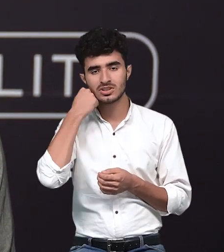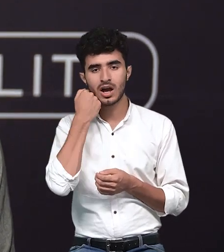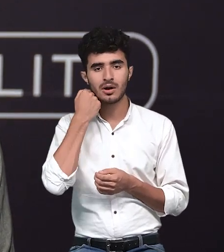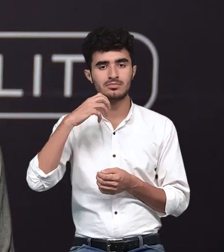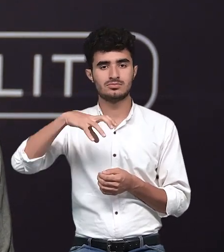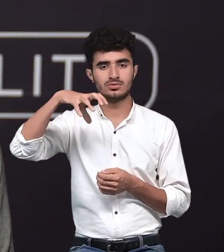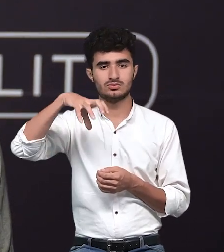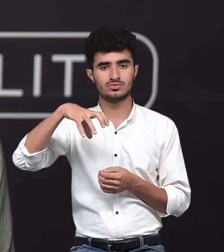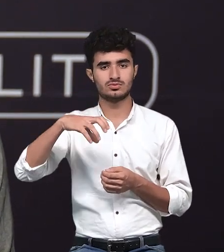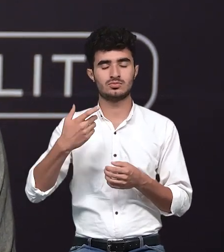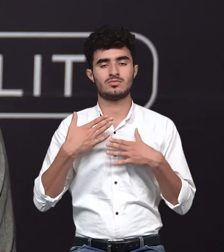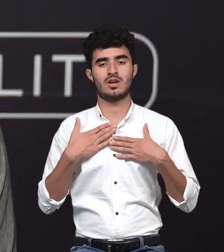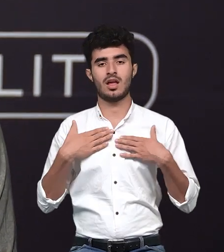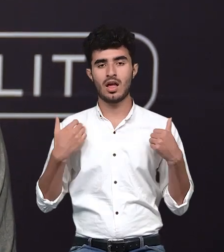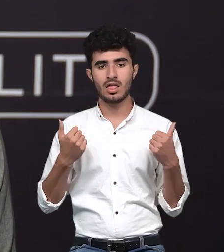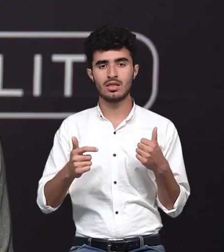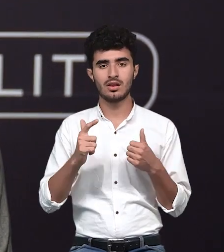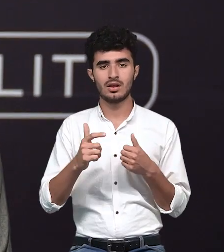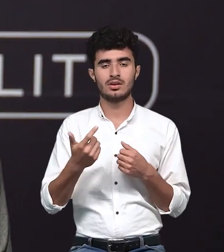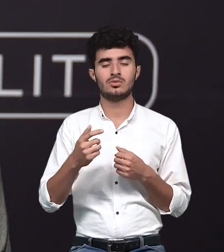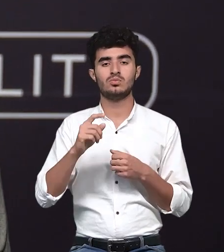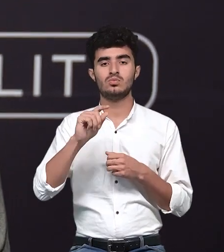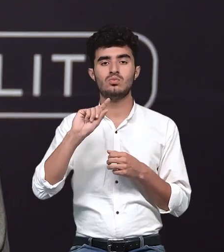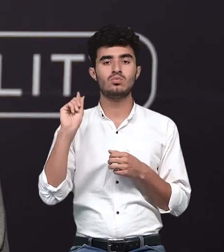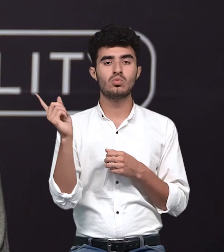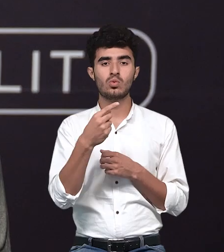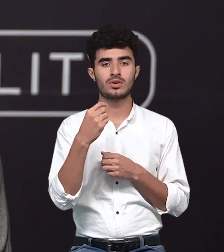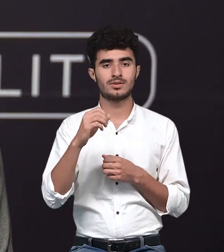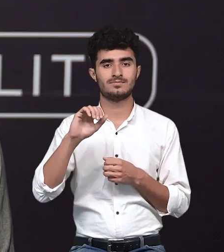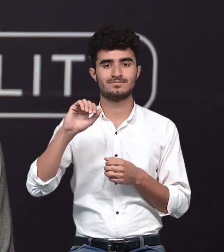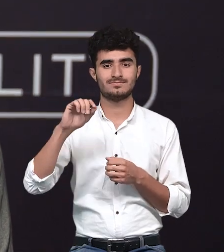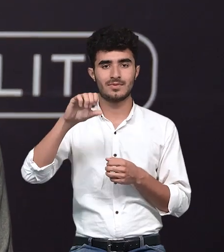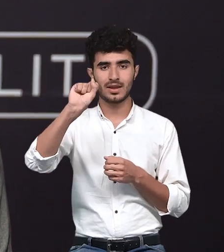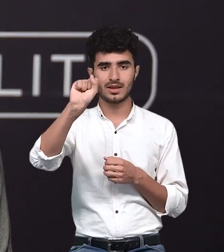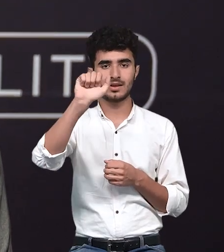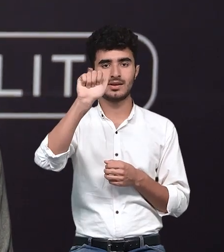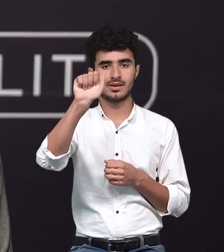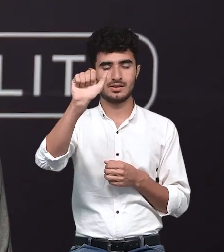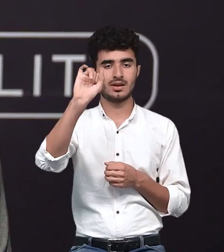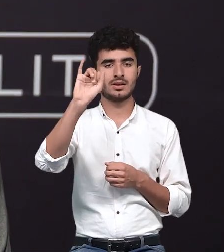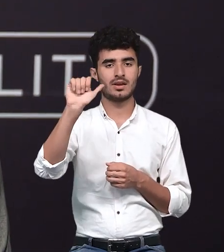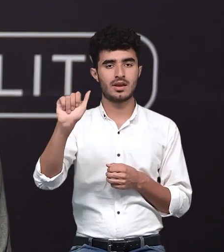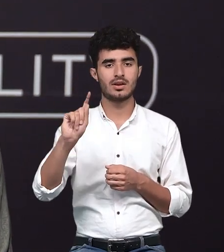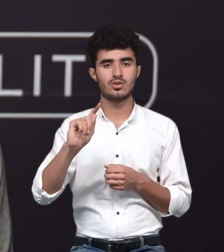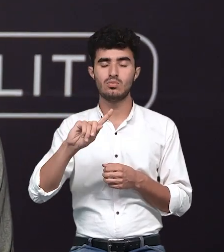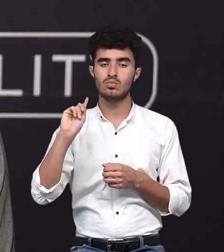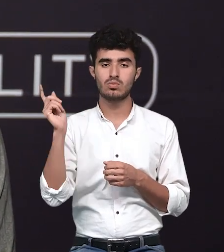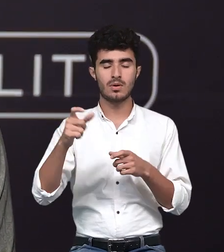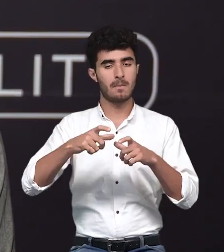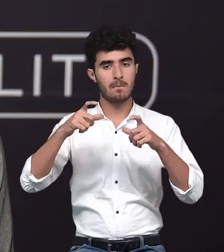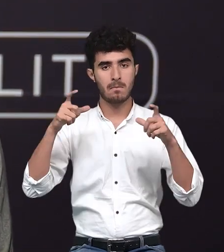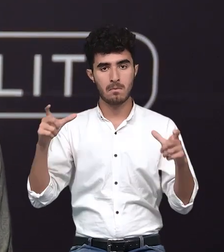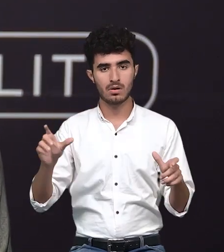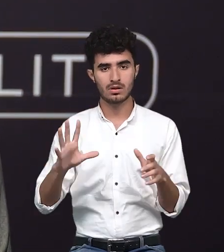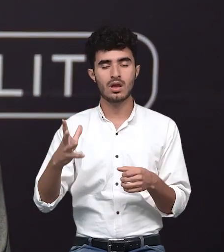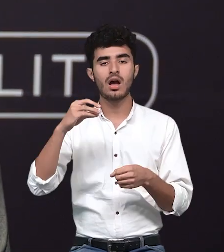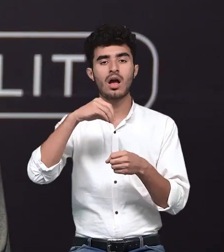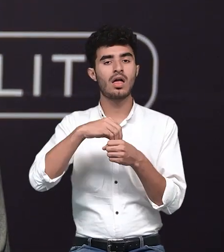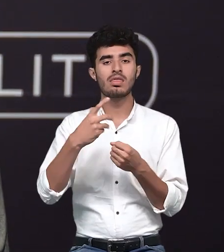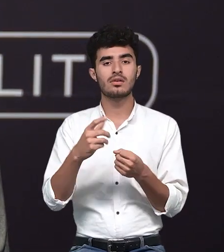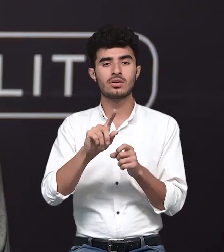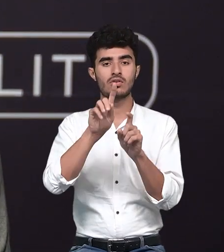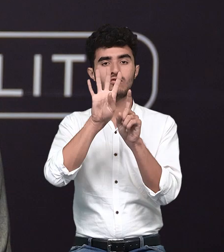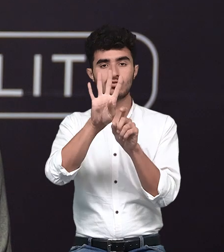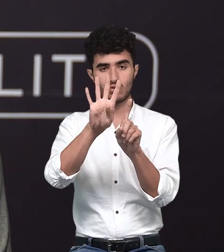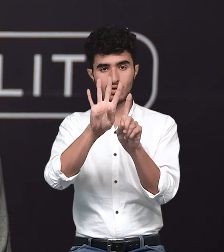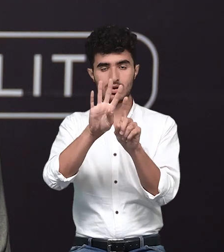1400 बेड पे मुश्तमिल है। उसमें सारे पाकिस्तान से पेशेंट लाए जाते हैं, चूँकि साइकाइट्री जैसे हम जानते